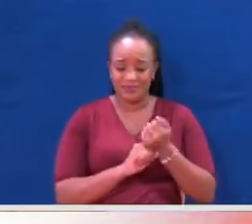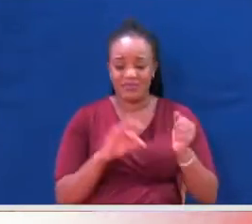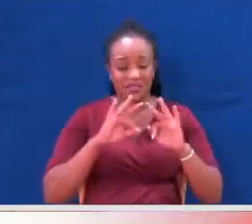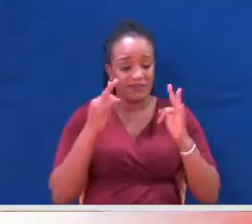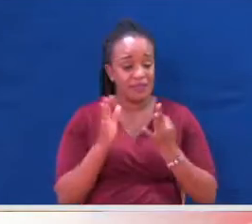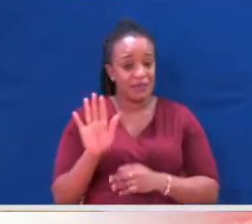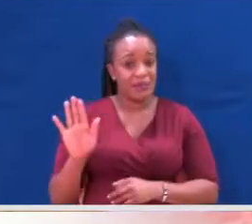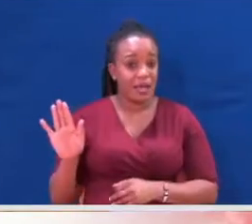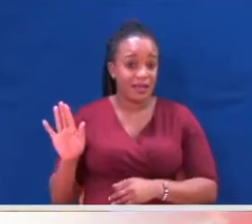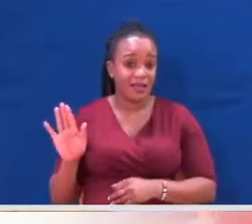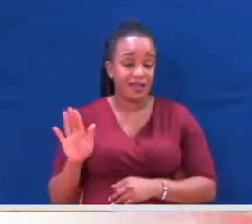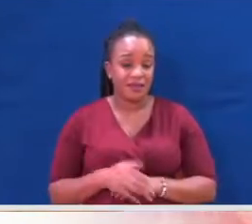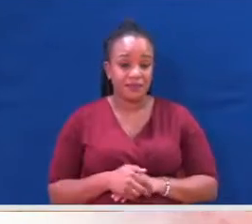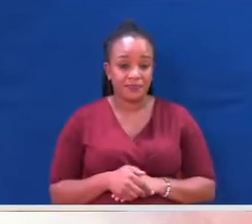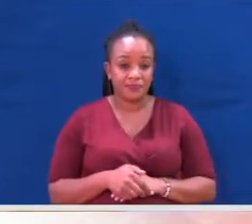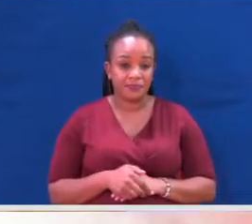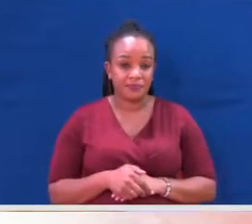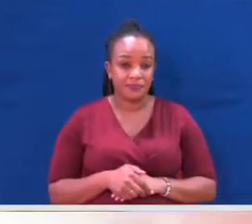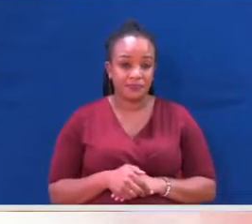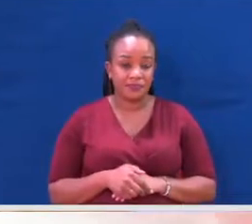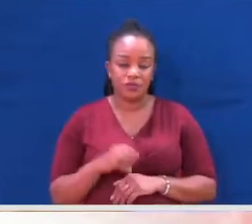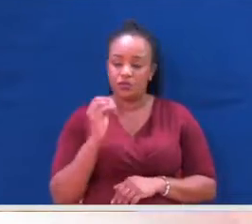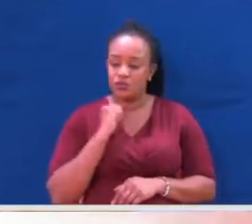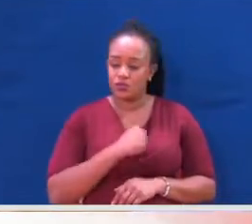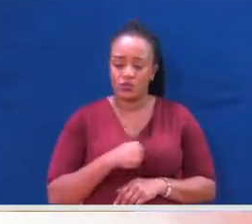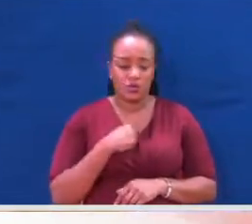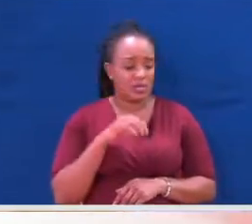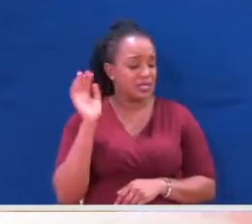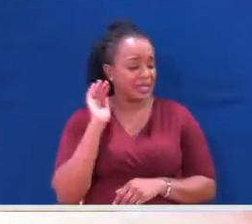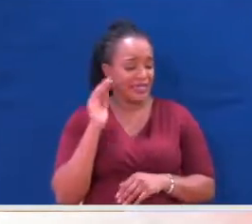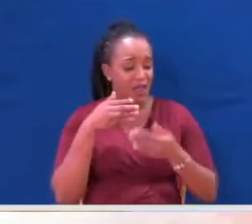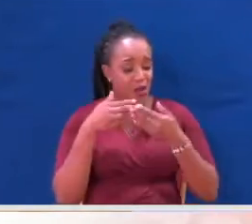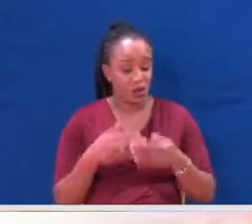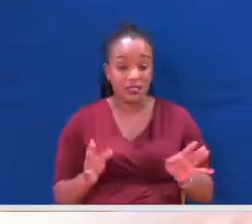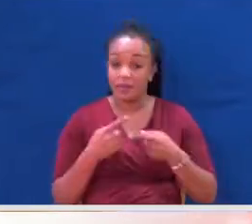family. We are sorry to hear that he amepotea, lakini